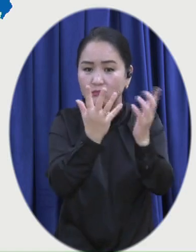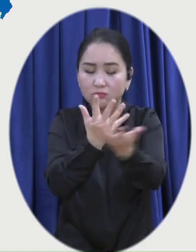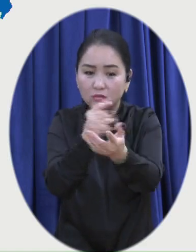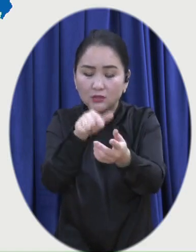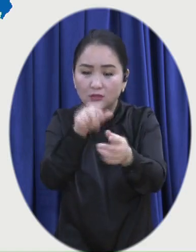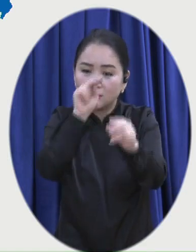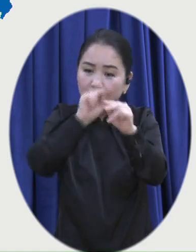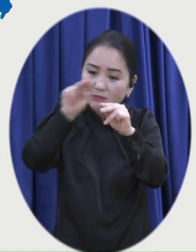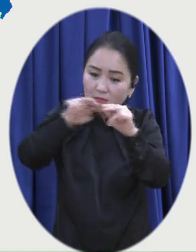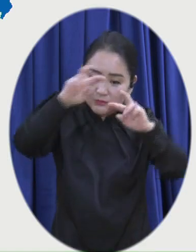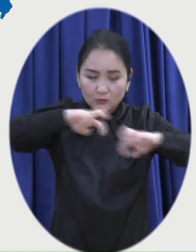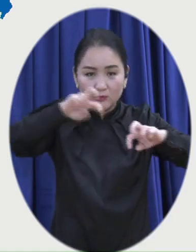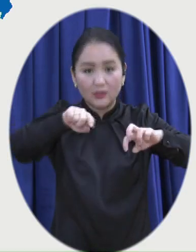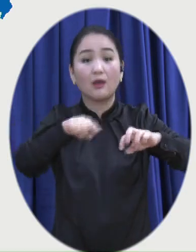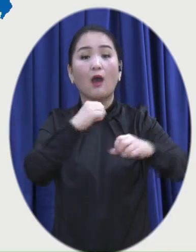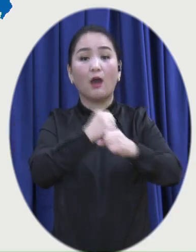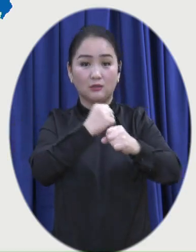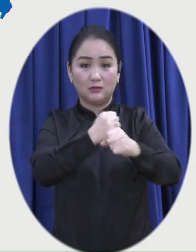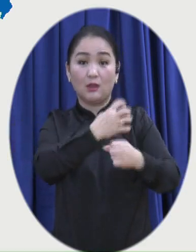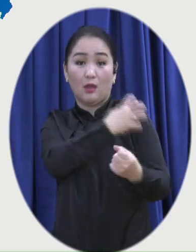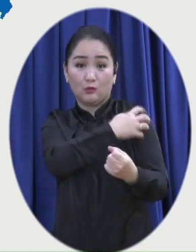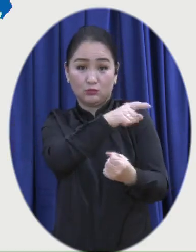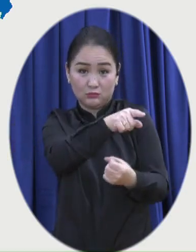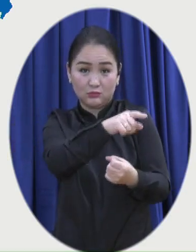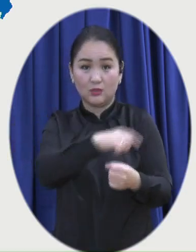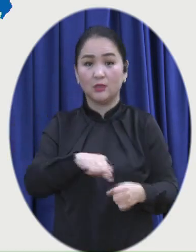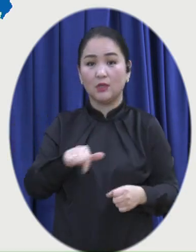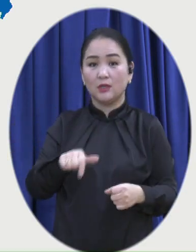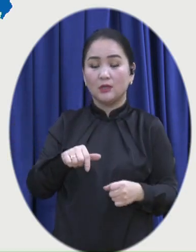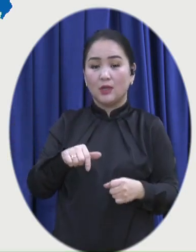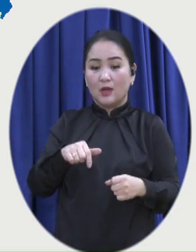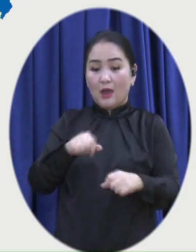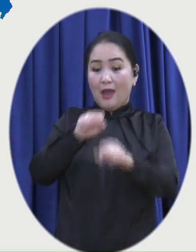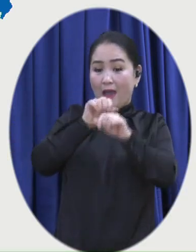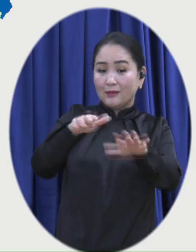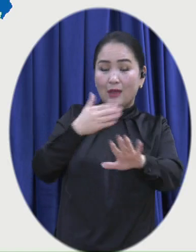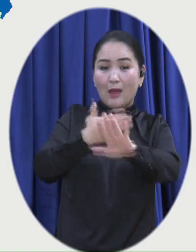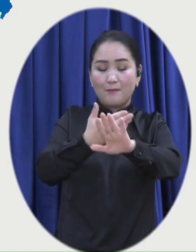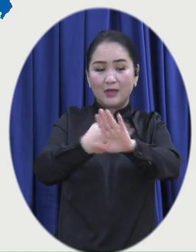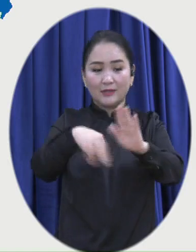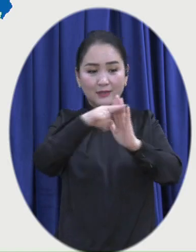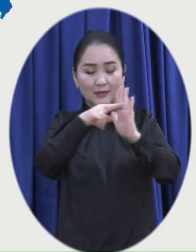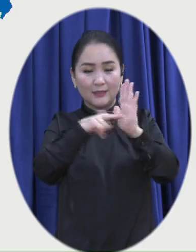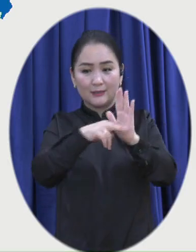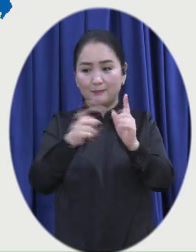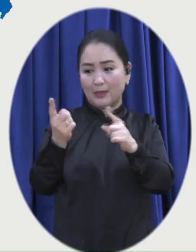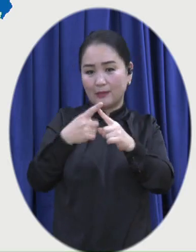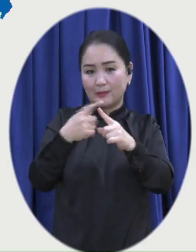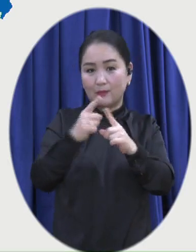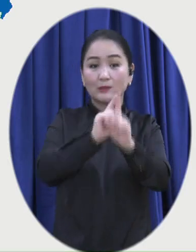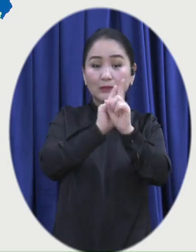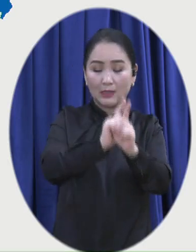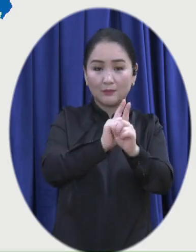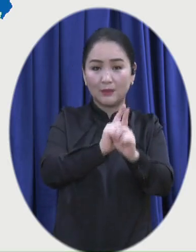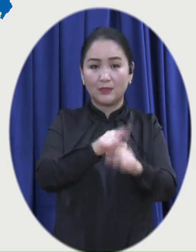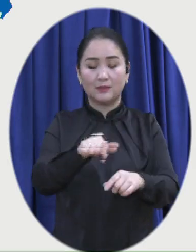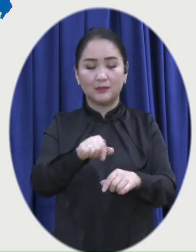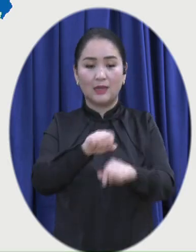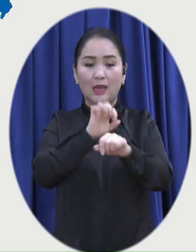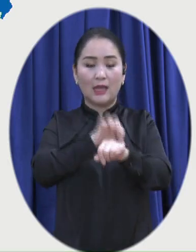дээр ажиллаж байгаа. За эндээм бол халдварын сэргийлт тэмцлийн дэглэмэн бол чанд баримтлаад ажиллаж байгаа учраас тэнд бол